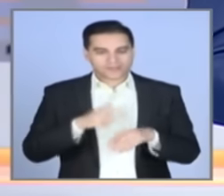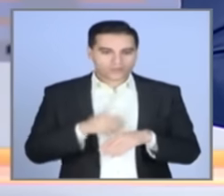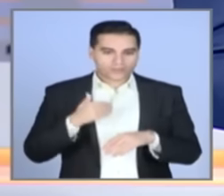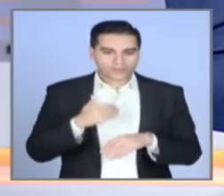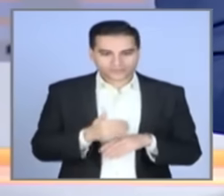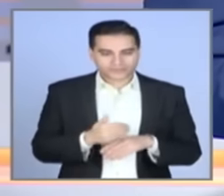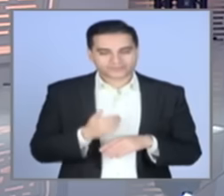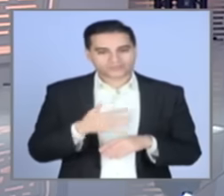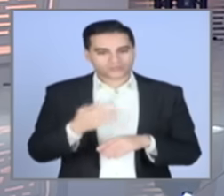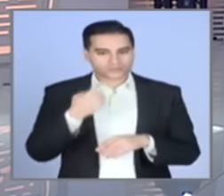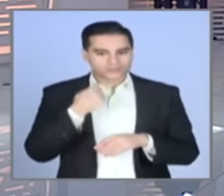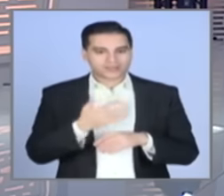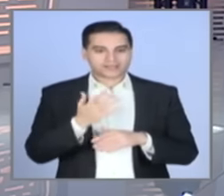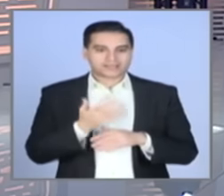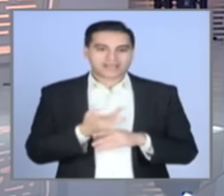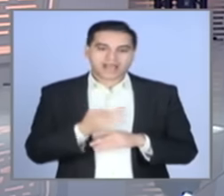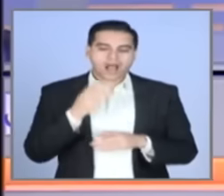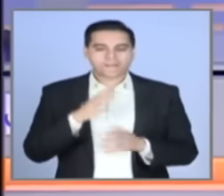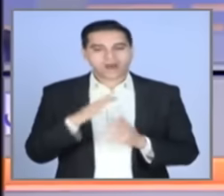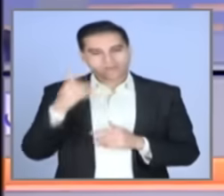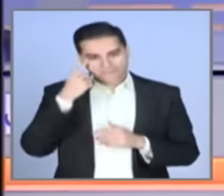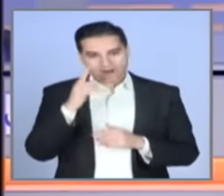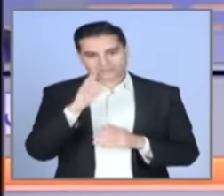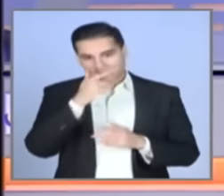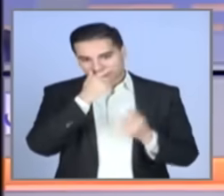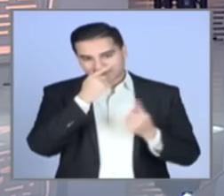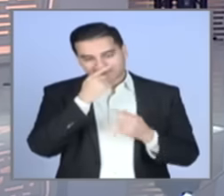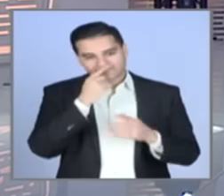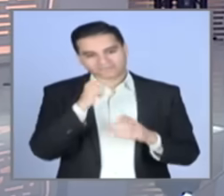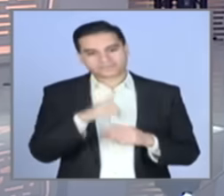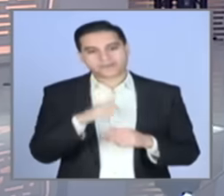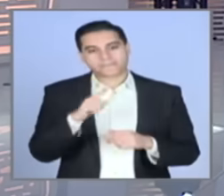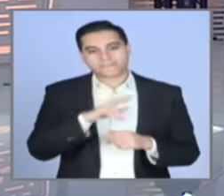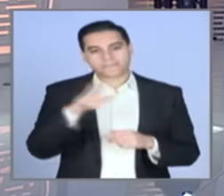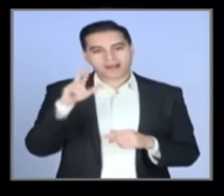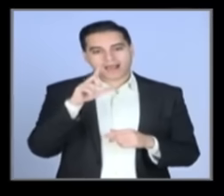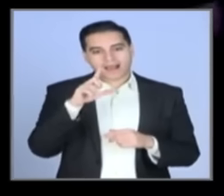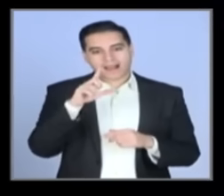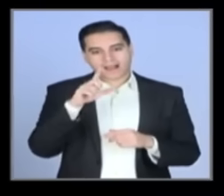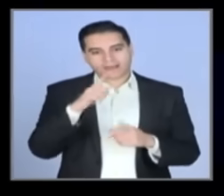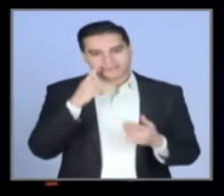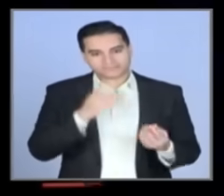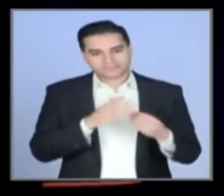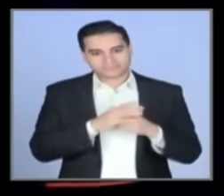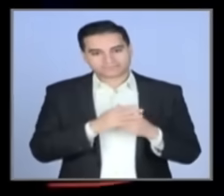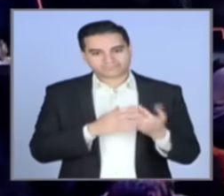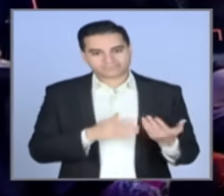كام ثانية ملهمش لازمة. يا تجاوب يا باس. معلش. بلال ينضم لينا يا سليم من فضلك.